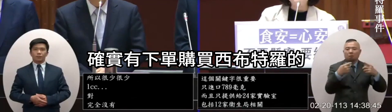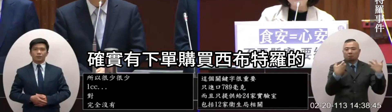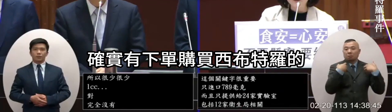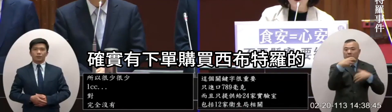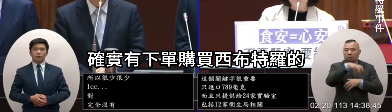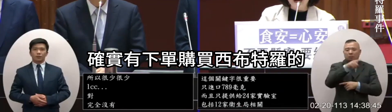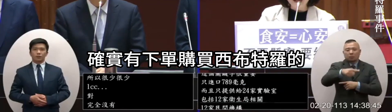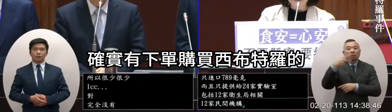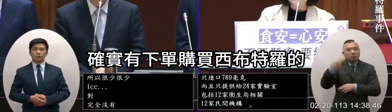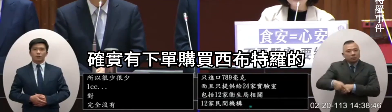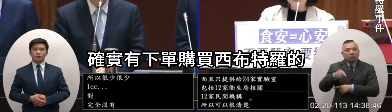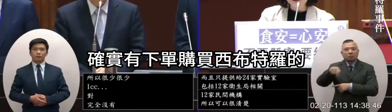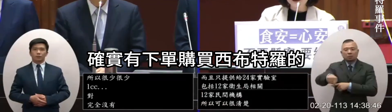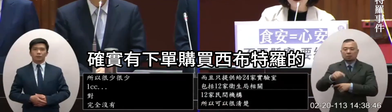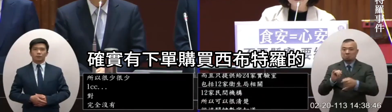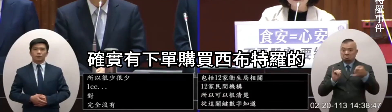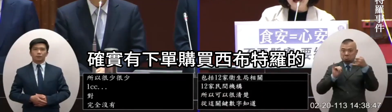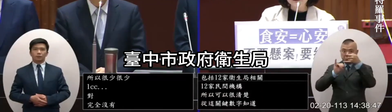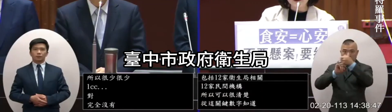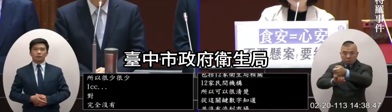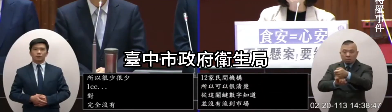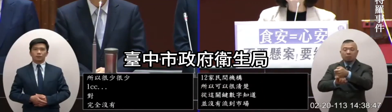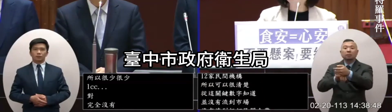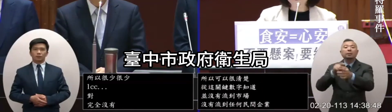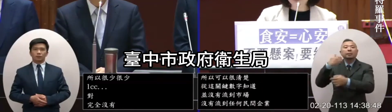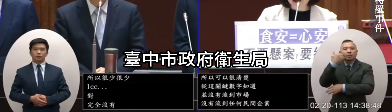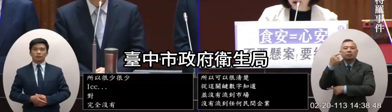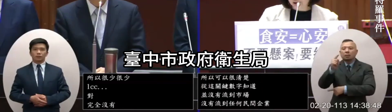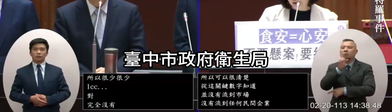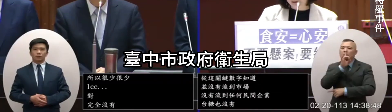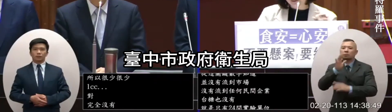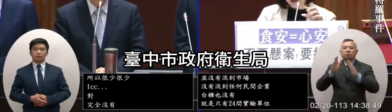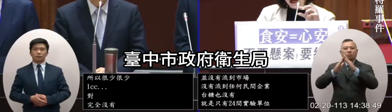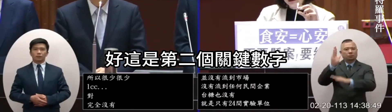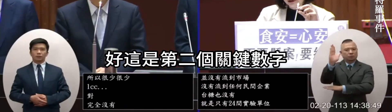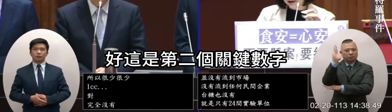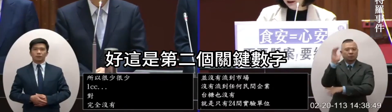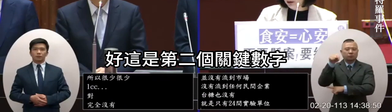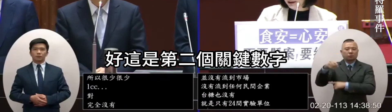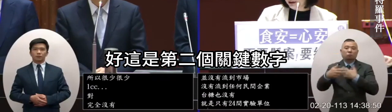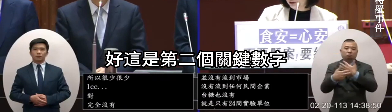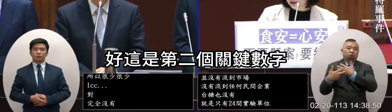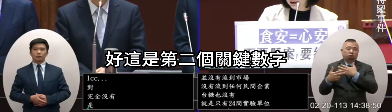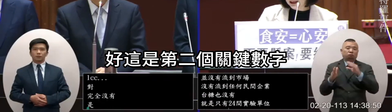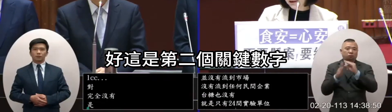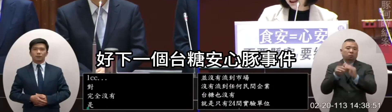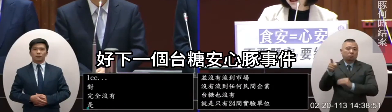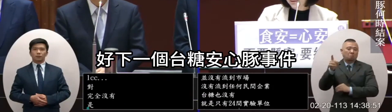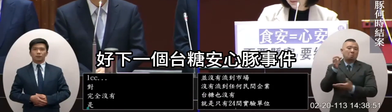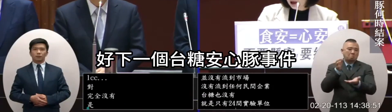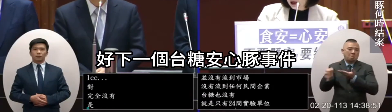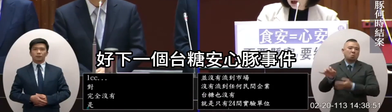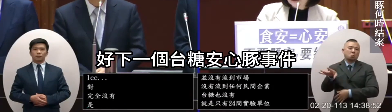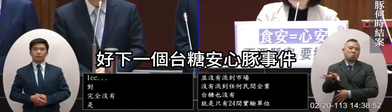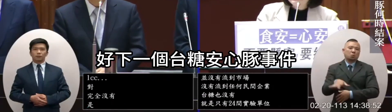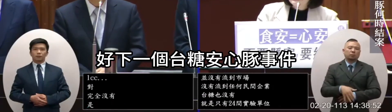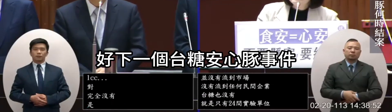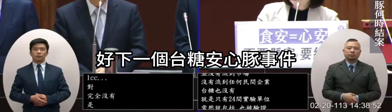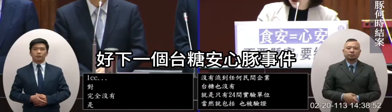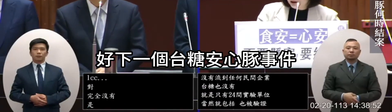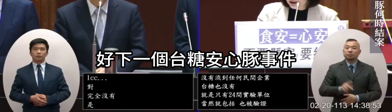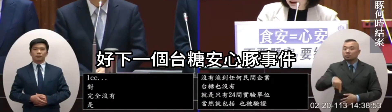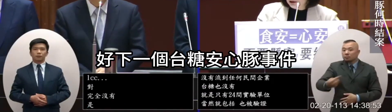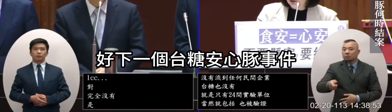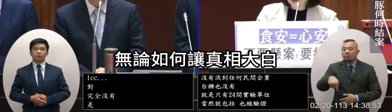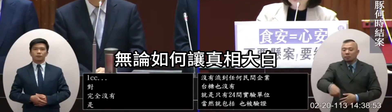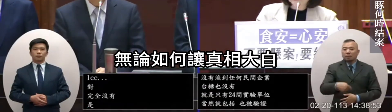有下单购买希普特罗的台中市政府卫生局。好，这是第二个关键数字。好，下一个，台糖